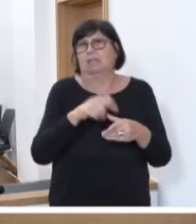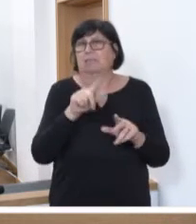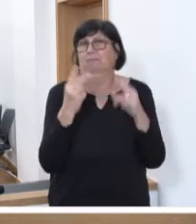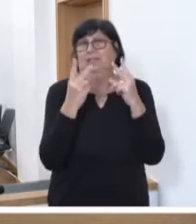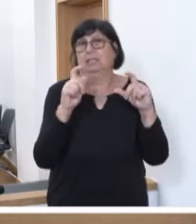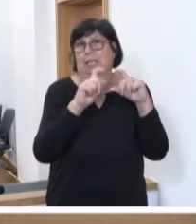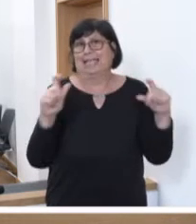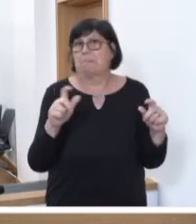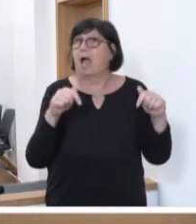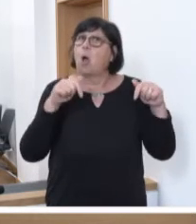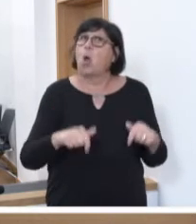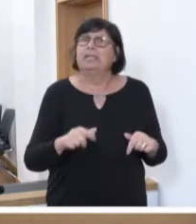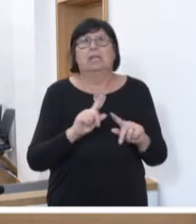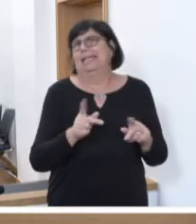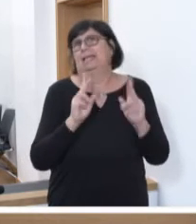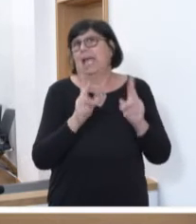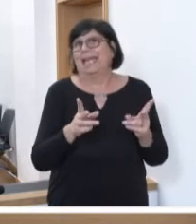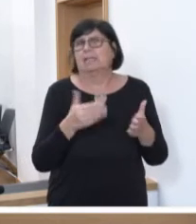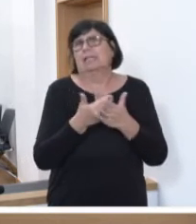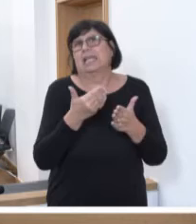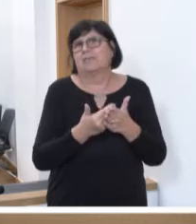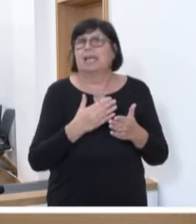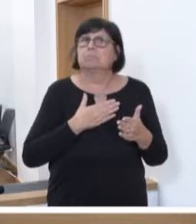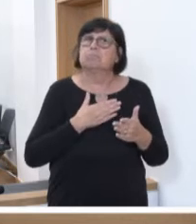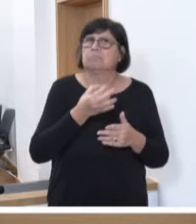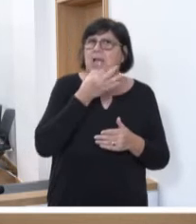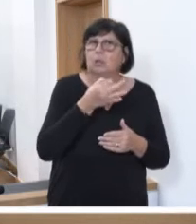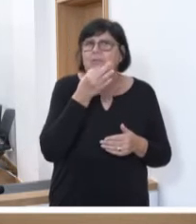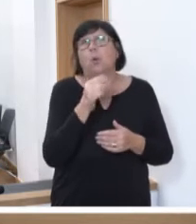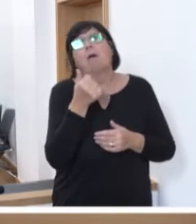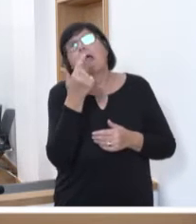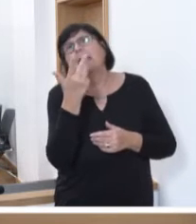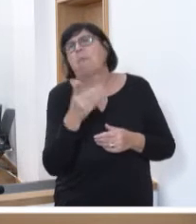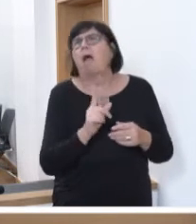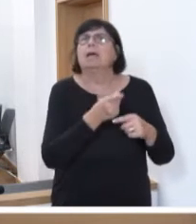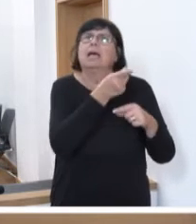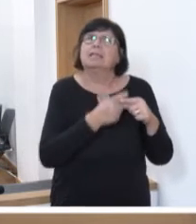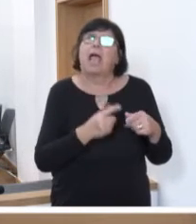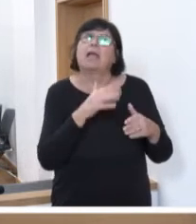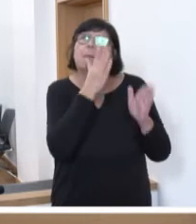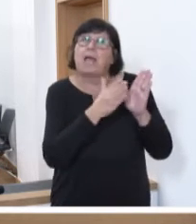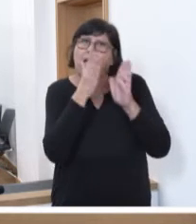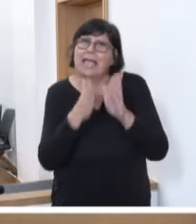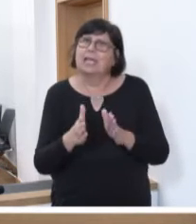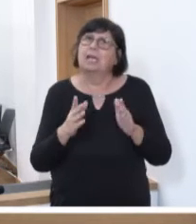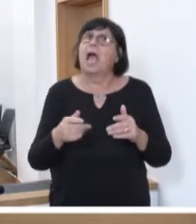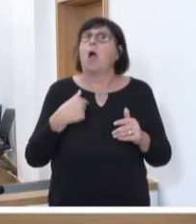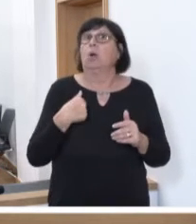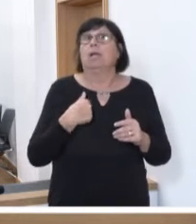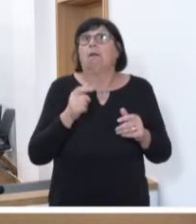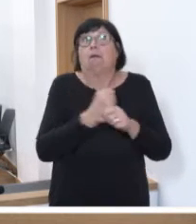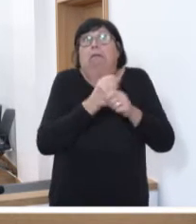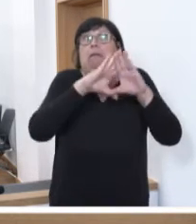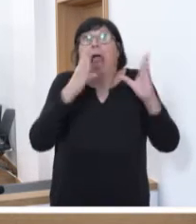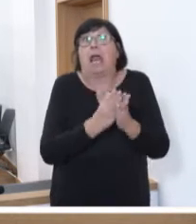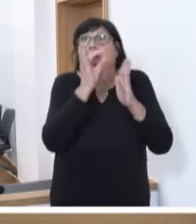und heute nicht gerecht. Lassen Sie mich deshalb in meinen Ausführungen auf einige wenige Teilbereiche des Themas eingehen. Auch ich werde dabei nicht alle Punkte